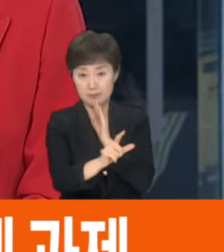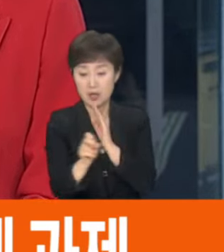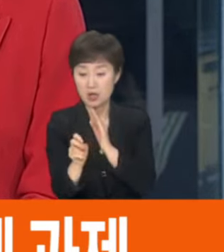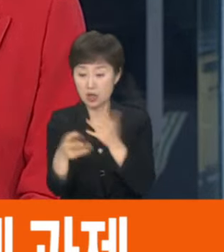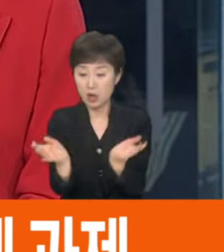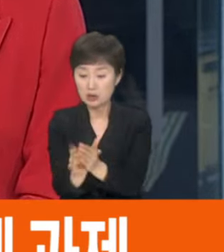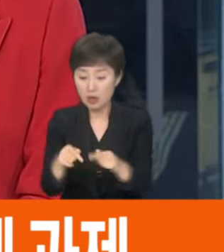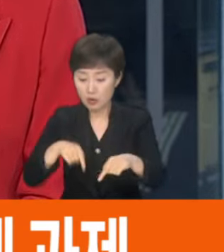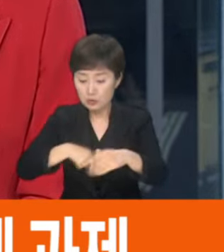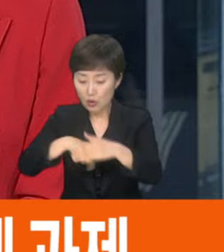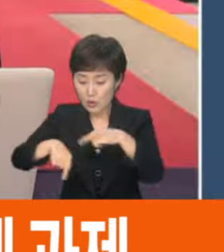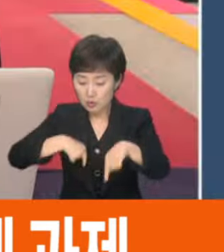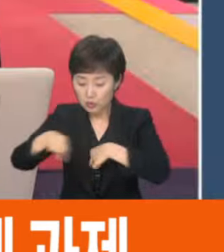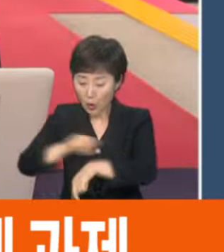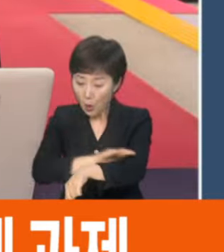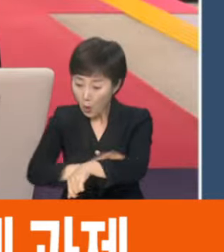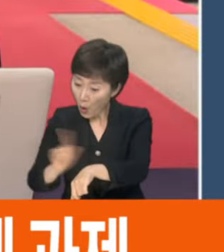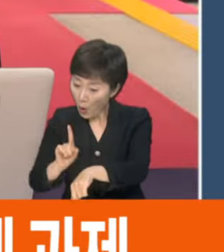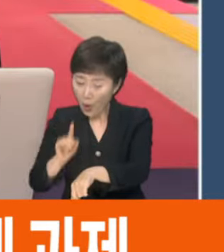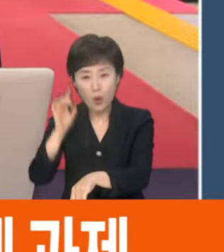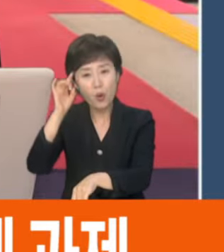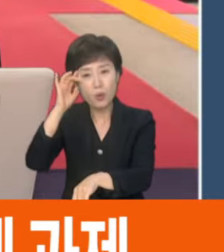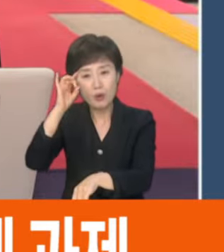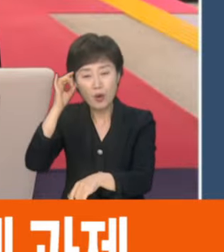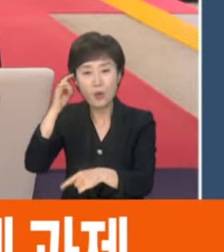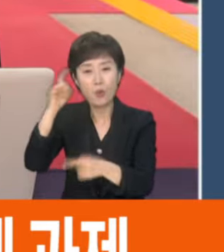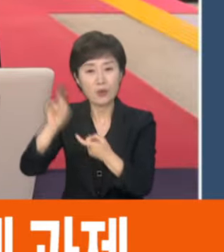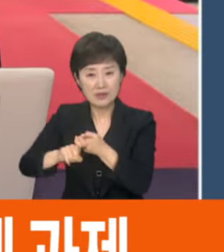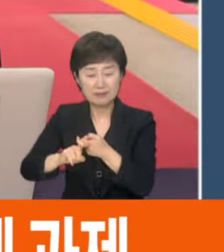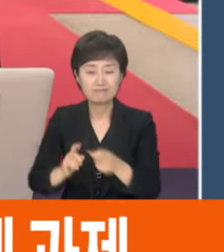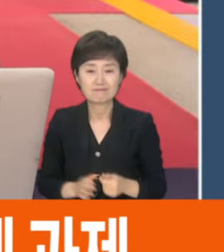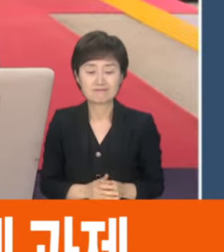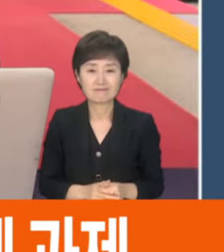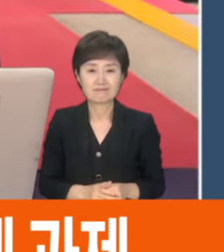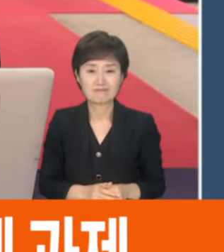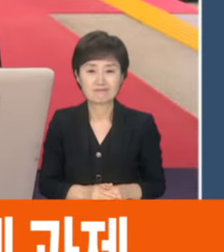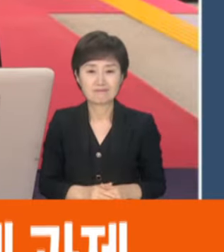관심이 쏠리고 있는데요. 네, 국회 연결합니다. 장효인 기자.